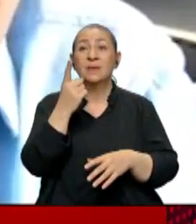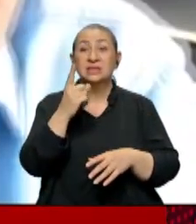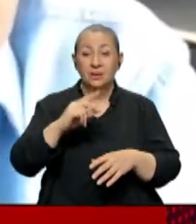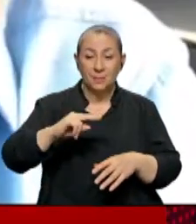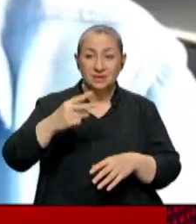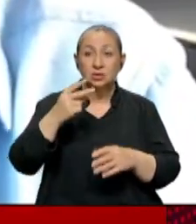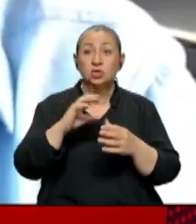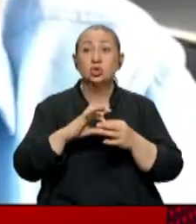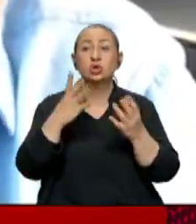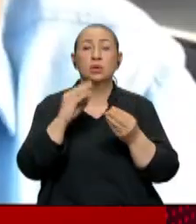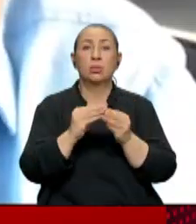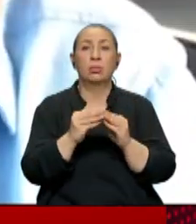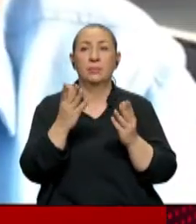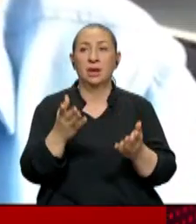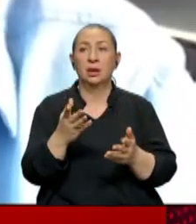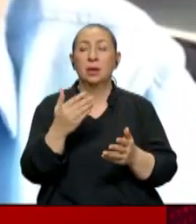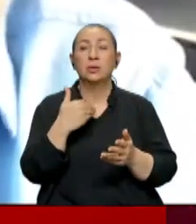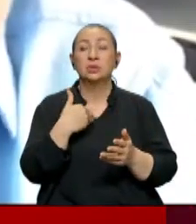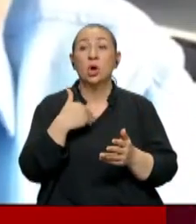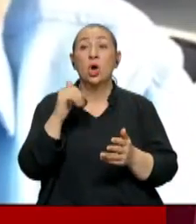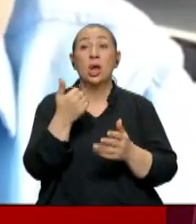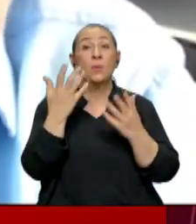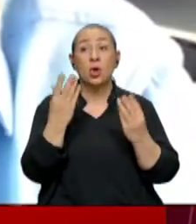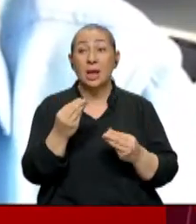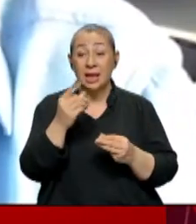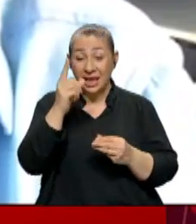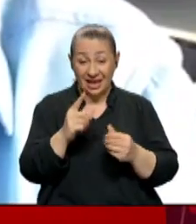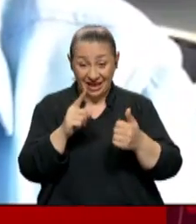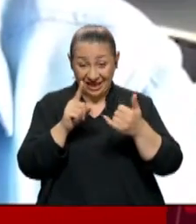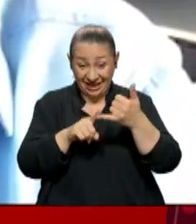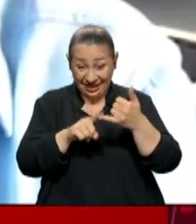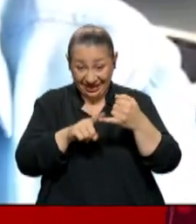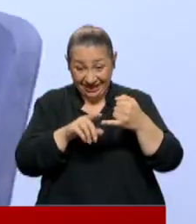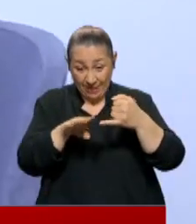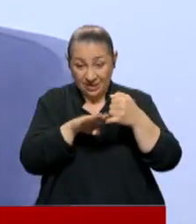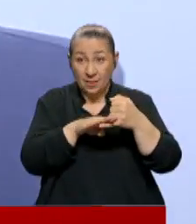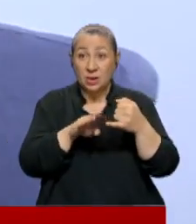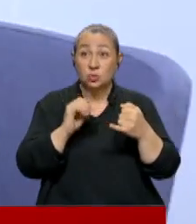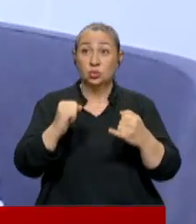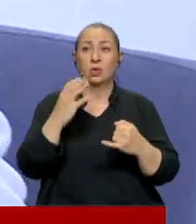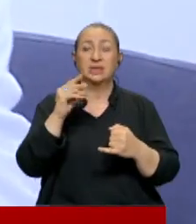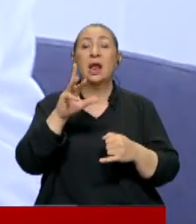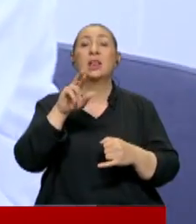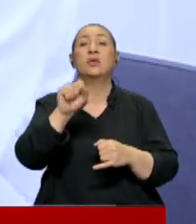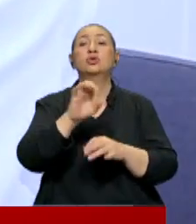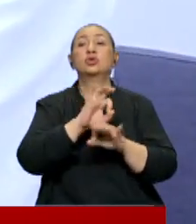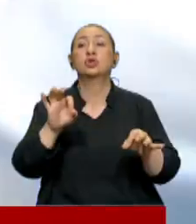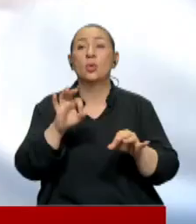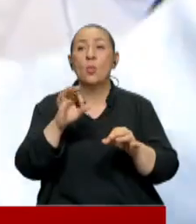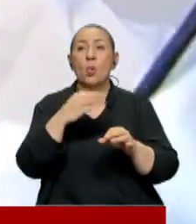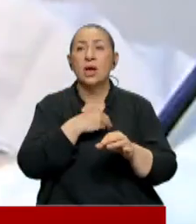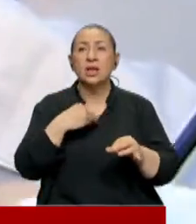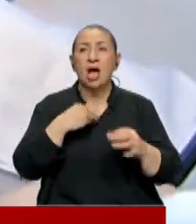birinci basamakta çözülecek sorunlar Yani biz Önemli olan bir basamak güçlendirmemiz lazım randevusuz muayenenin